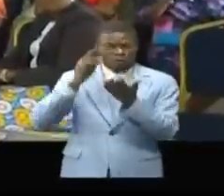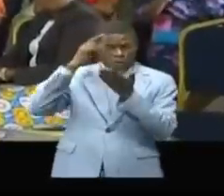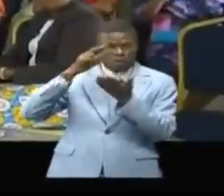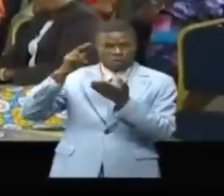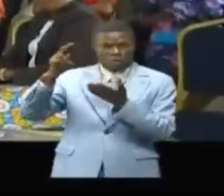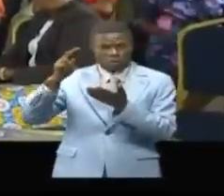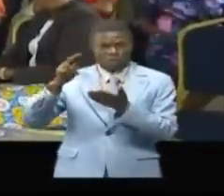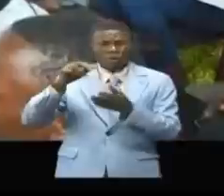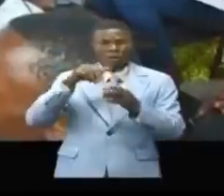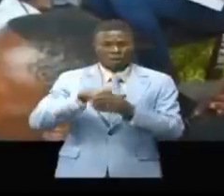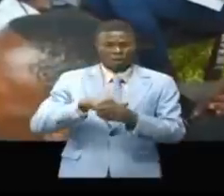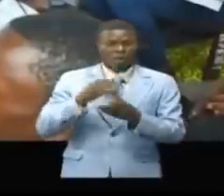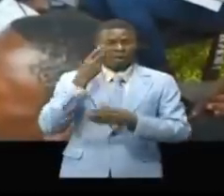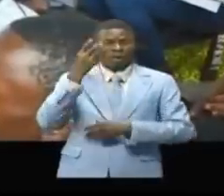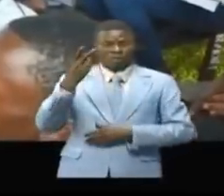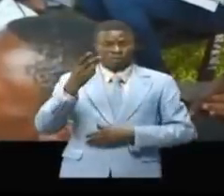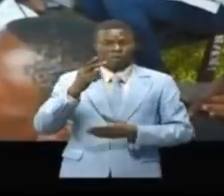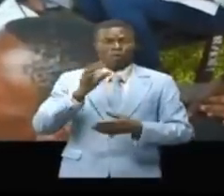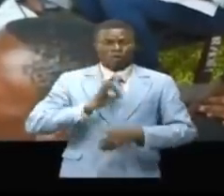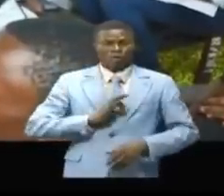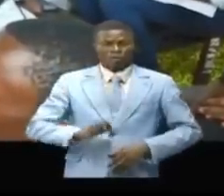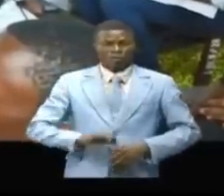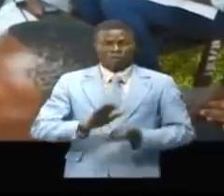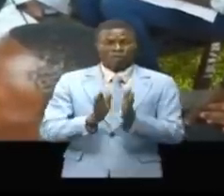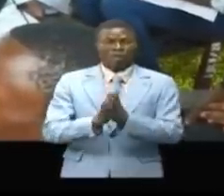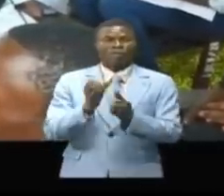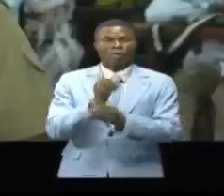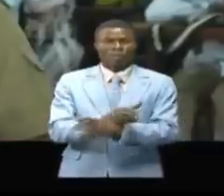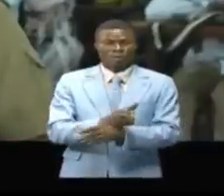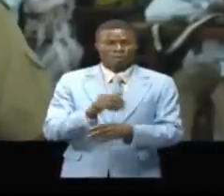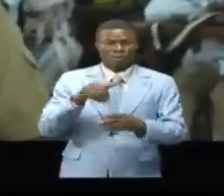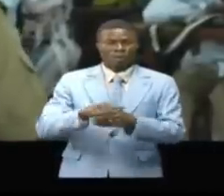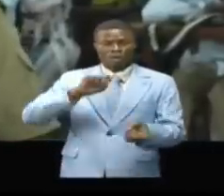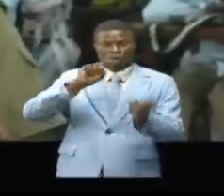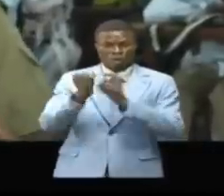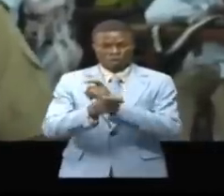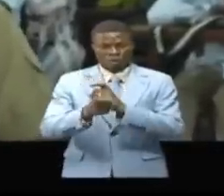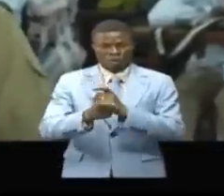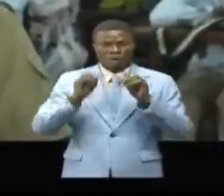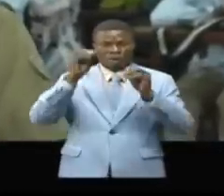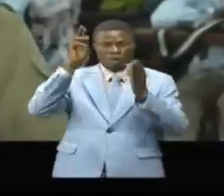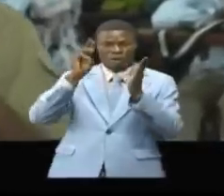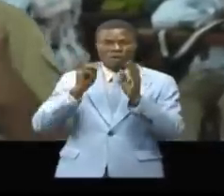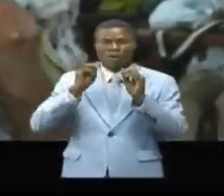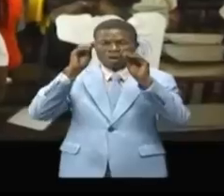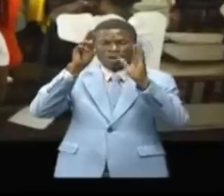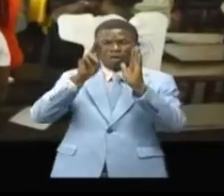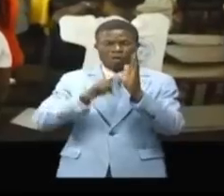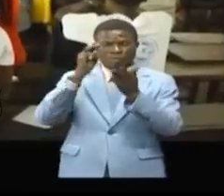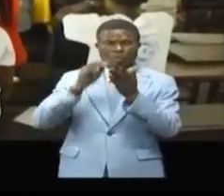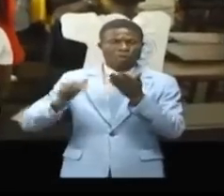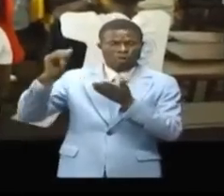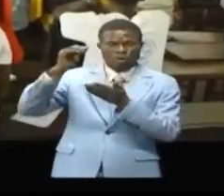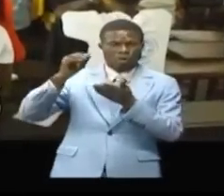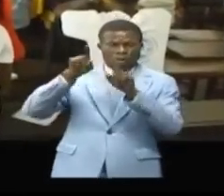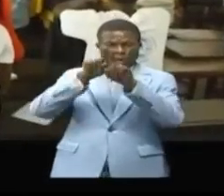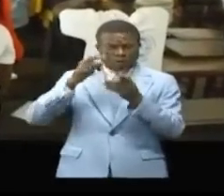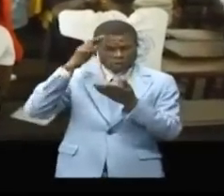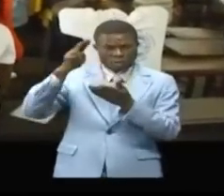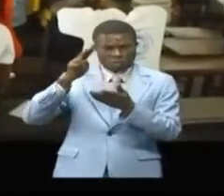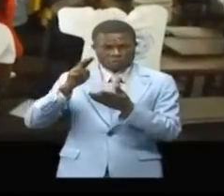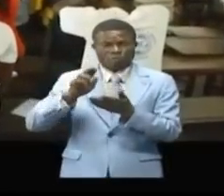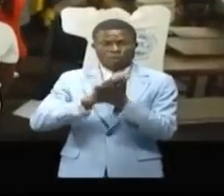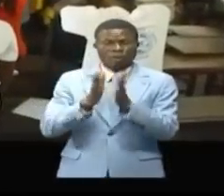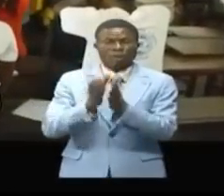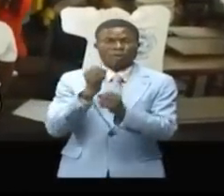pensé matérialiser la vision du chef de l'État, Félix-Antoine Tshisekedi Chilombo, dans la réforme de l'enseignement supérieur et universitaire, mais aussi la